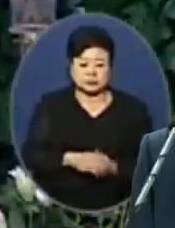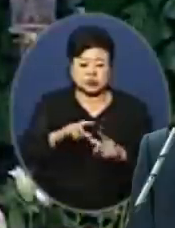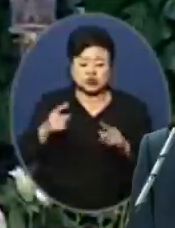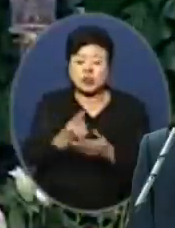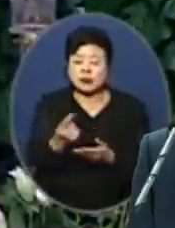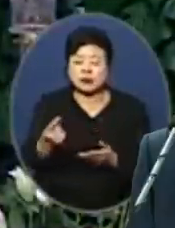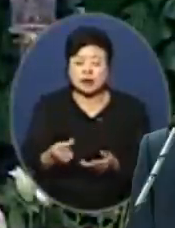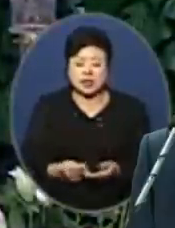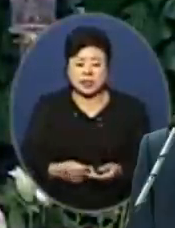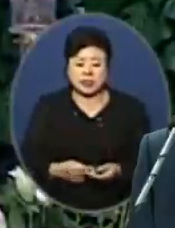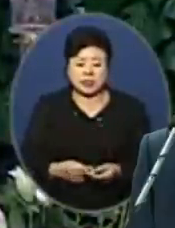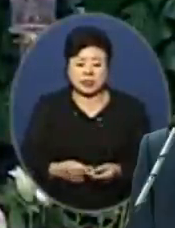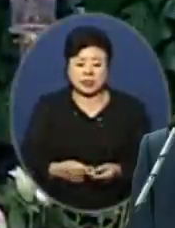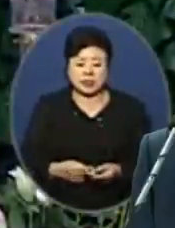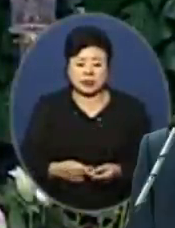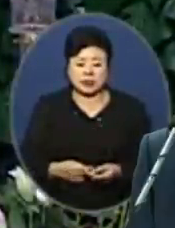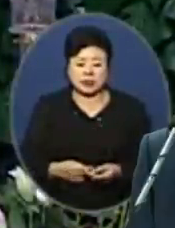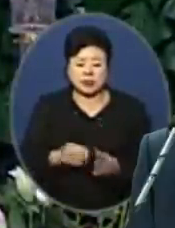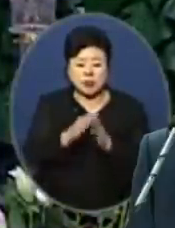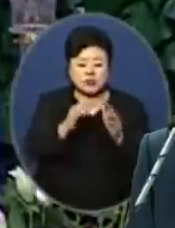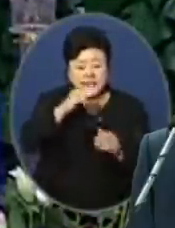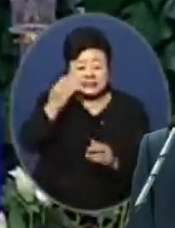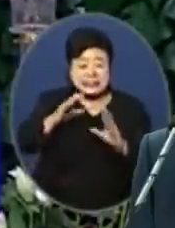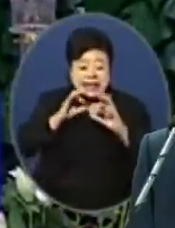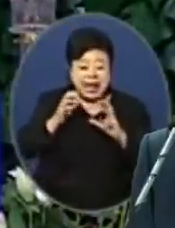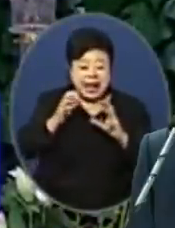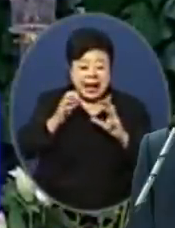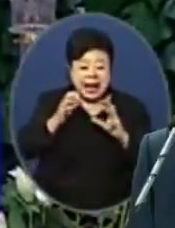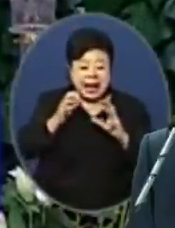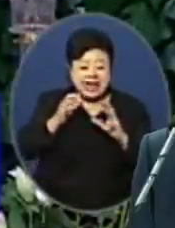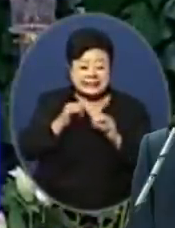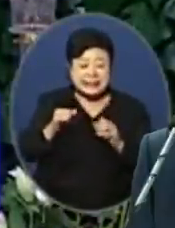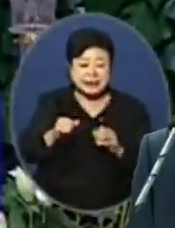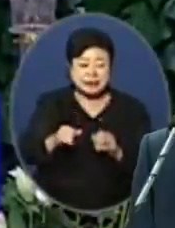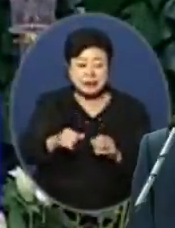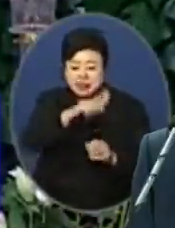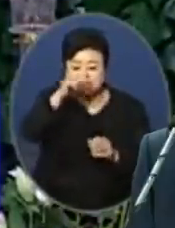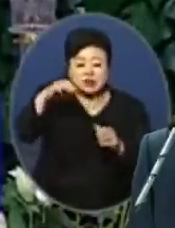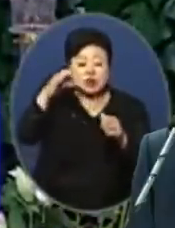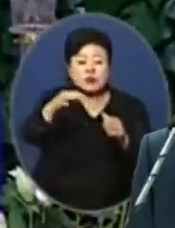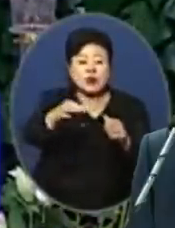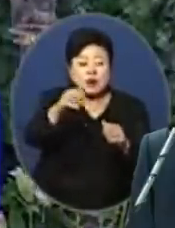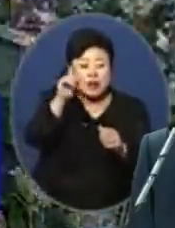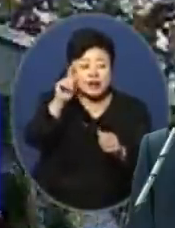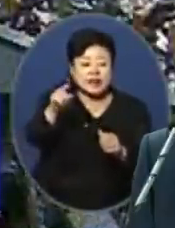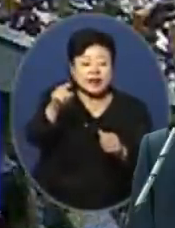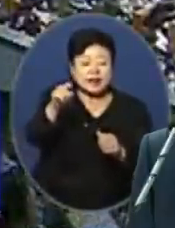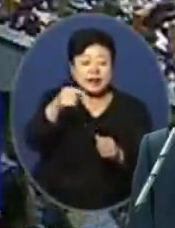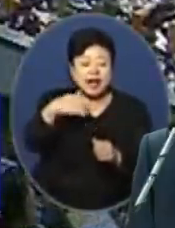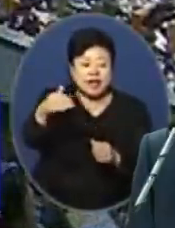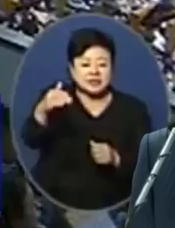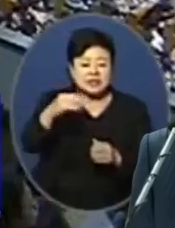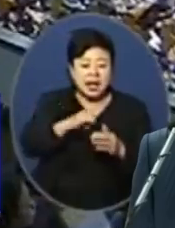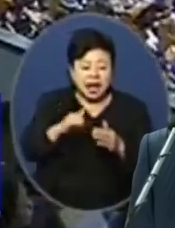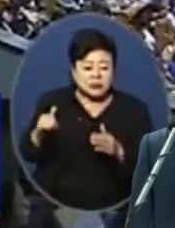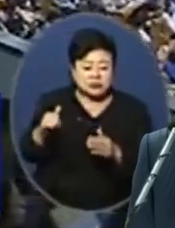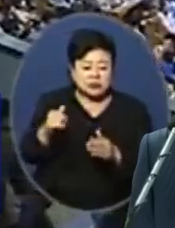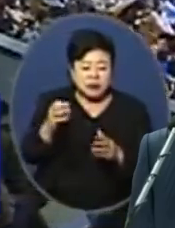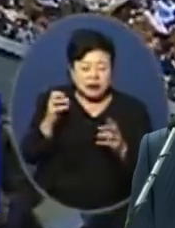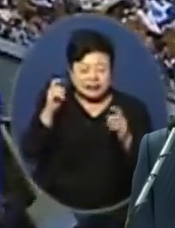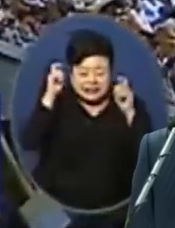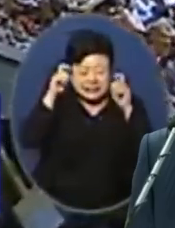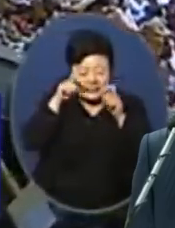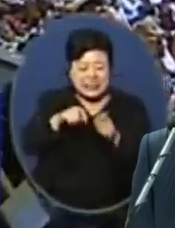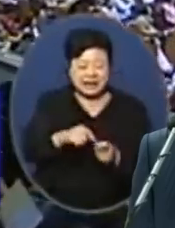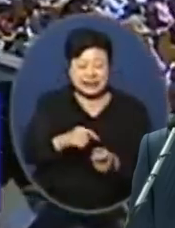출애굽기 12장 21절로 23절에 보면 모세가 이스라엘 모든 장로를 불러서 그들에게 이르되 너희는 나가서 너희 가족대로 어린 양을